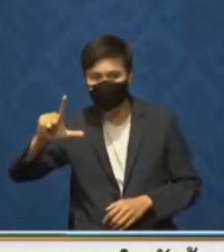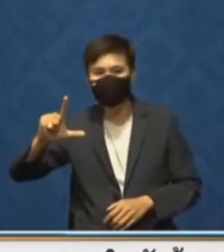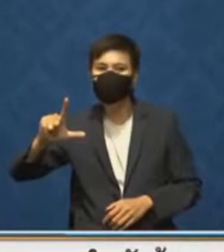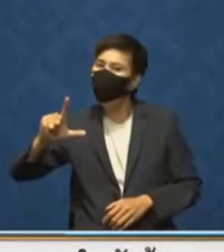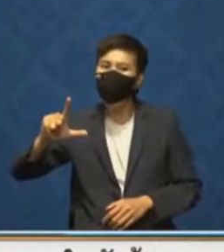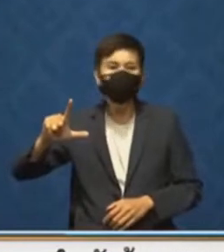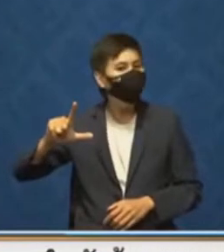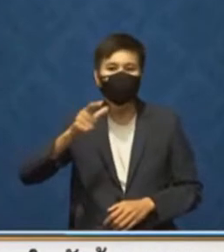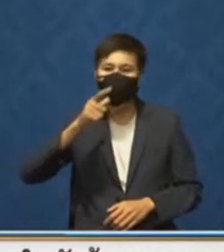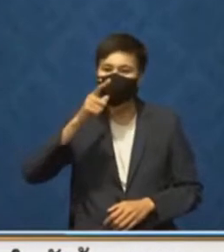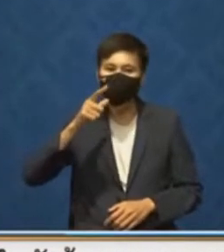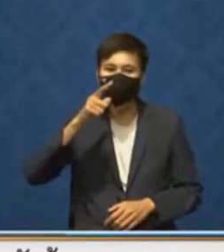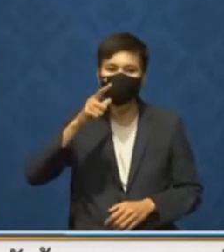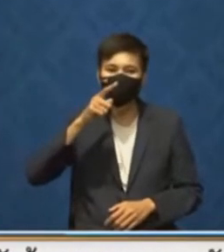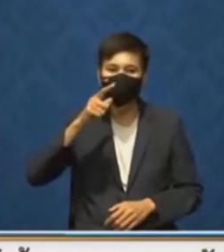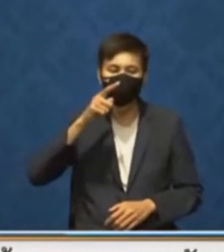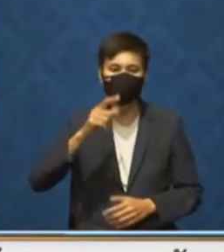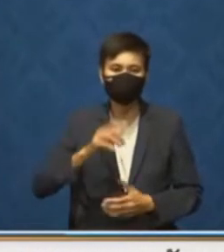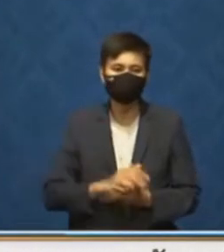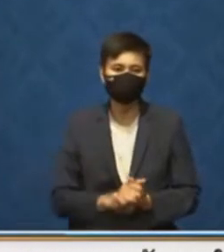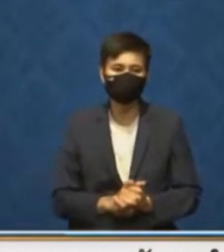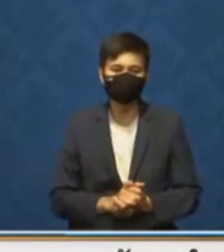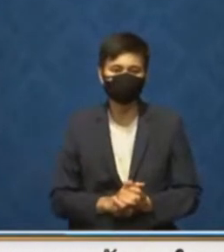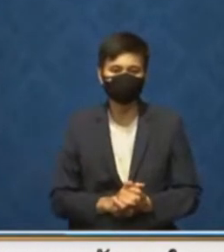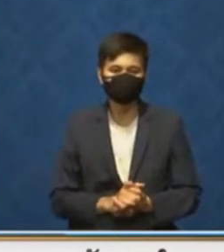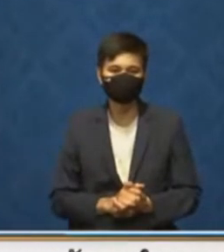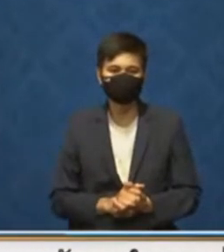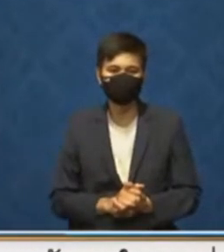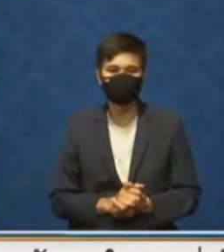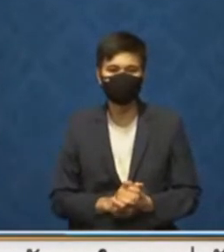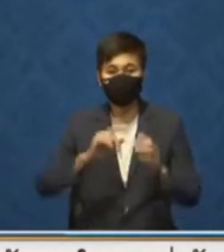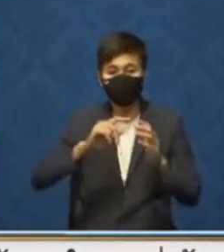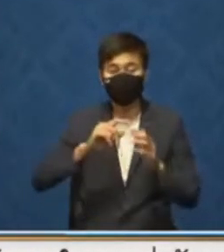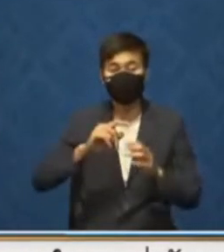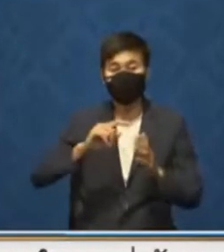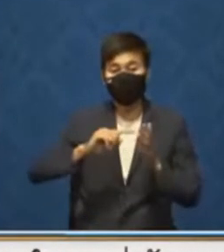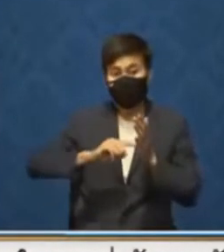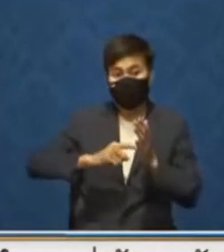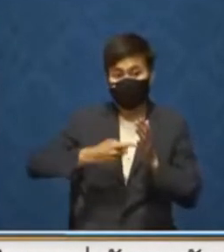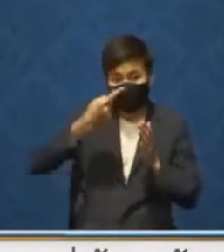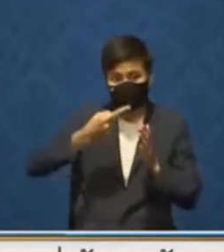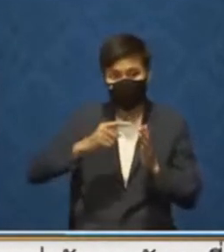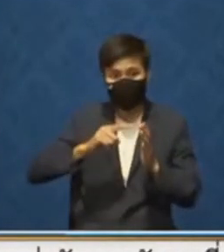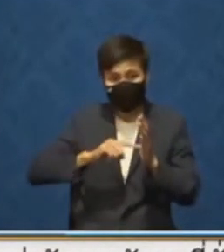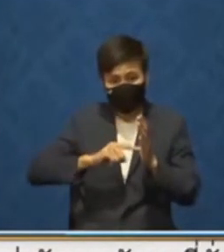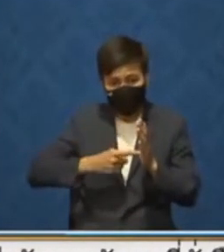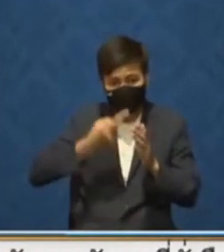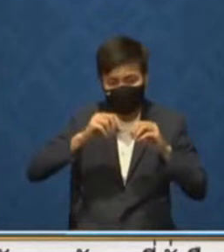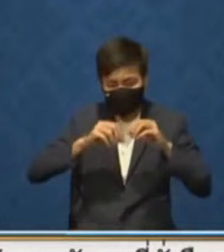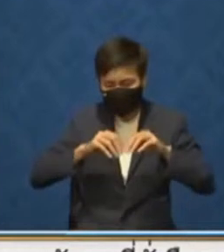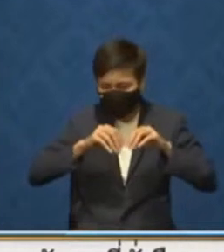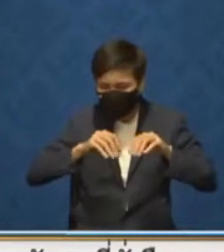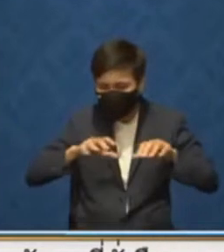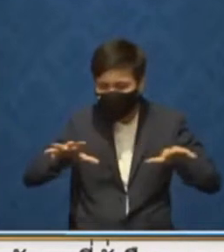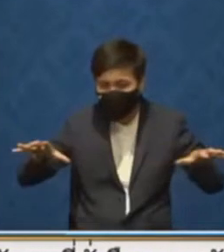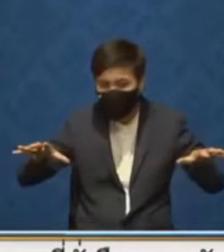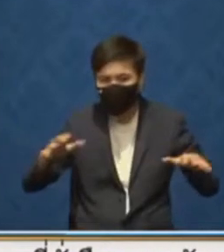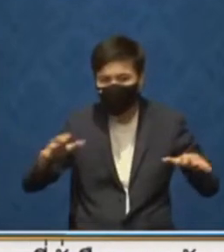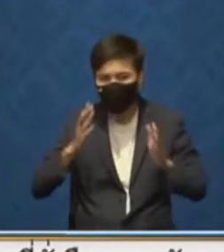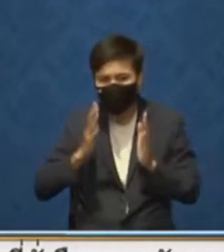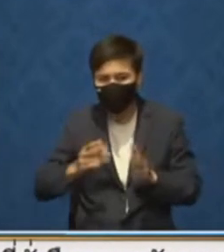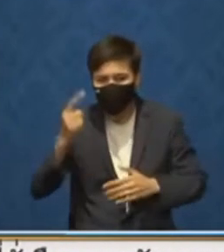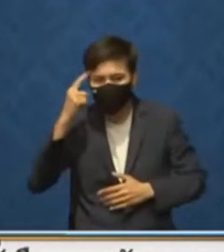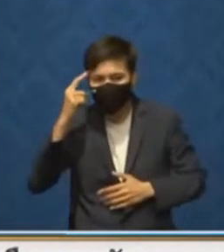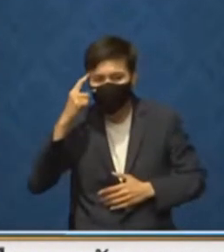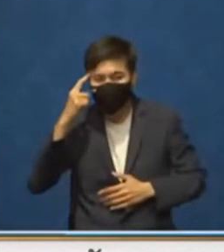โครงการนี้เอ้าต่อเลยครับถึงตั้งแต่วันเริ่มประกาศโครงการเลยนะครับถึงเลยทีโออาร์จ้างที่